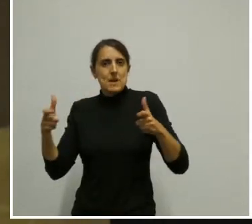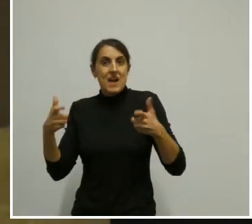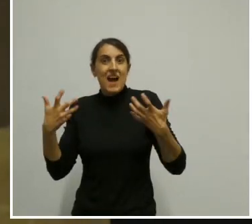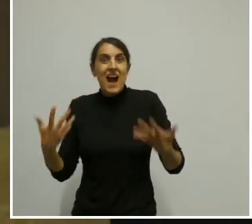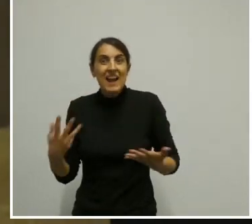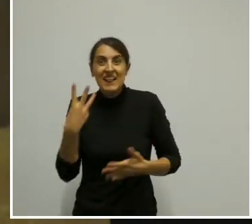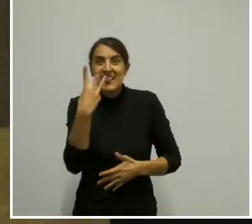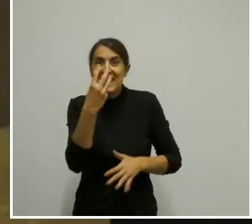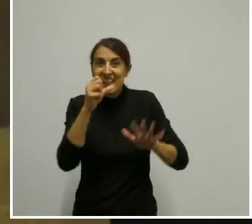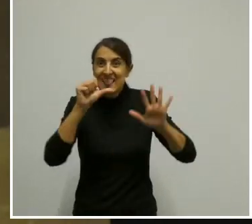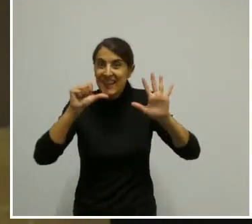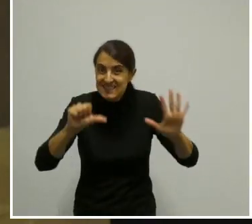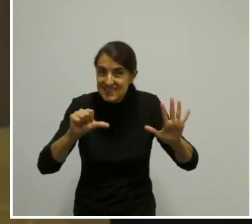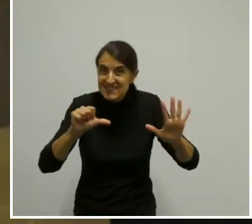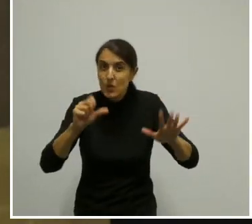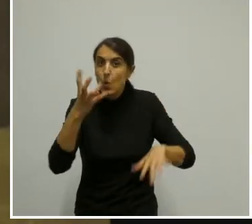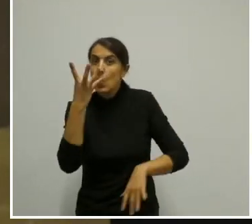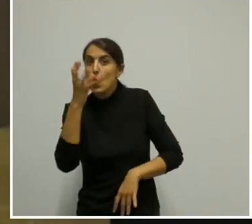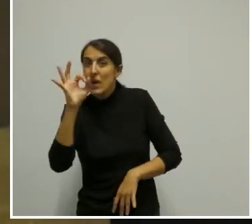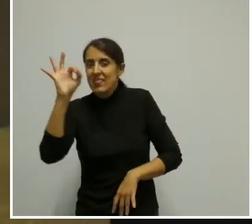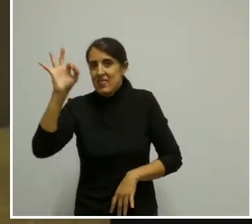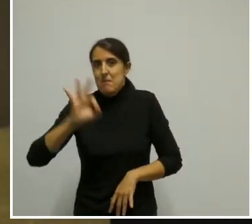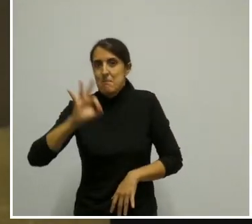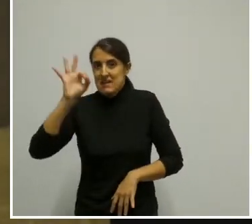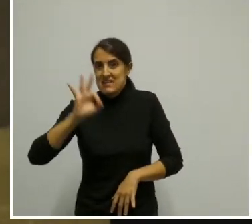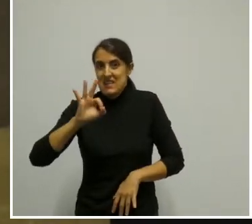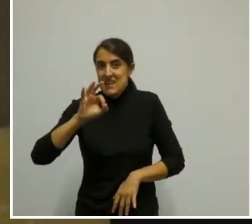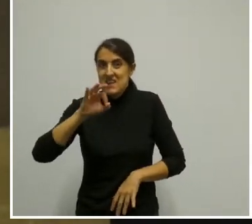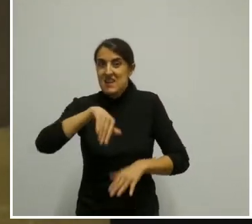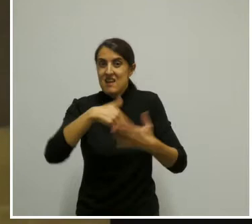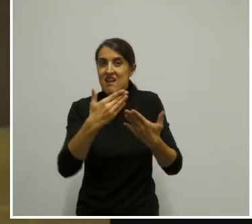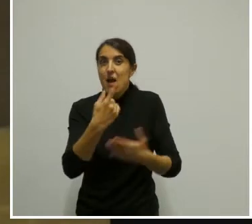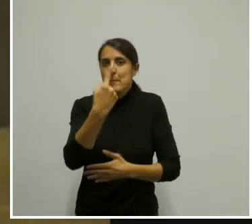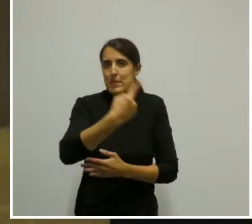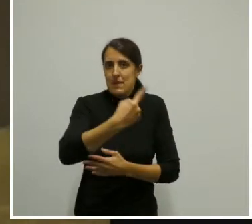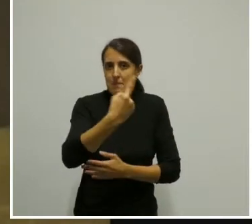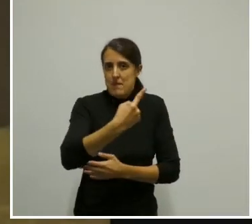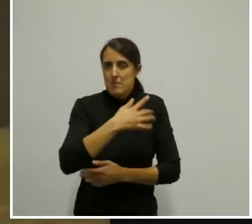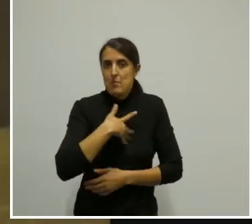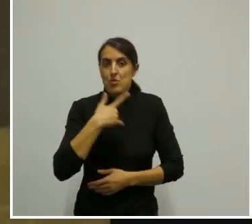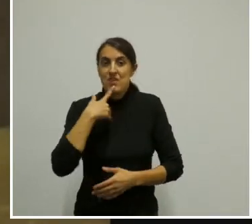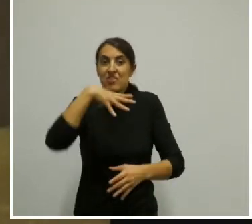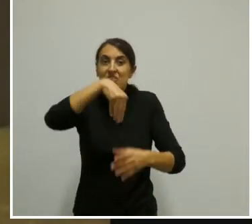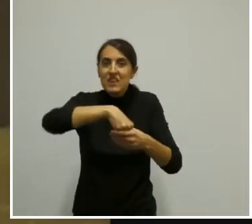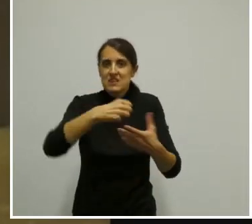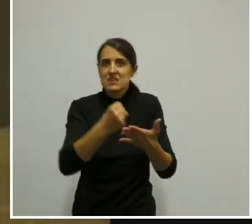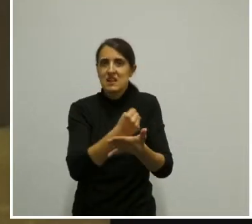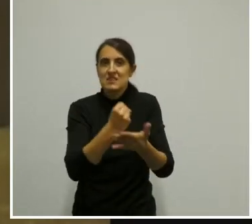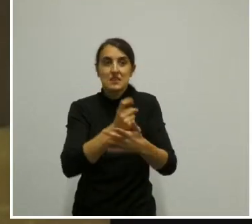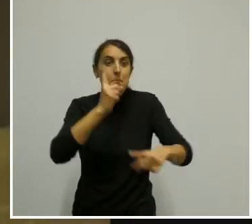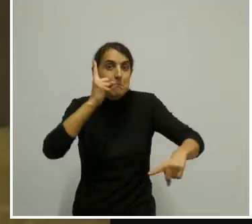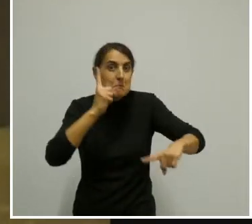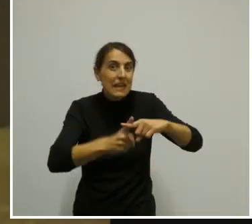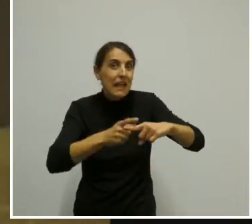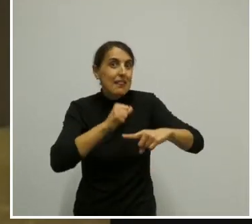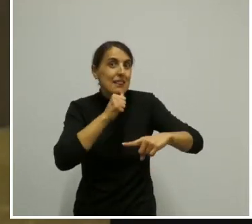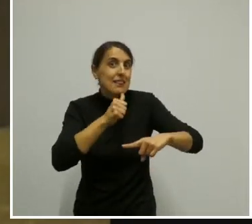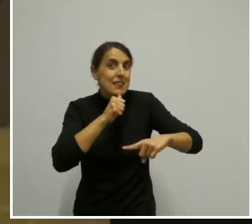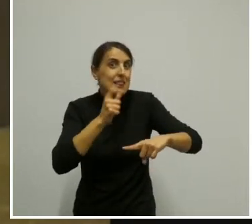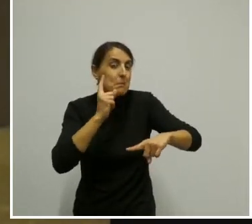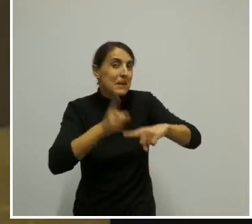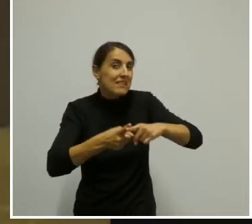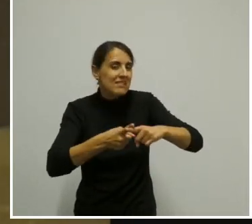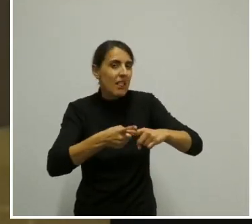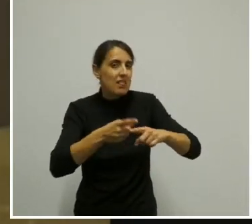40% d'aneses entre A i B a primer. Això suposa, perquè hi ha molts que entren que no estan detectats.